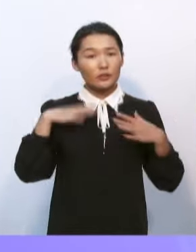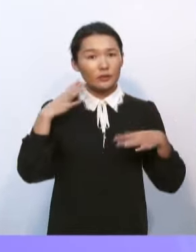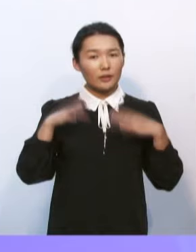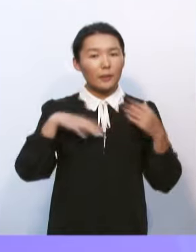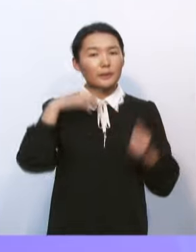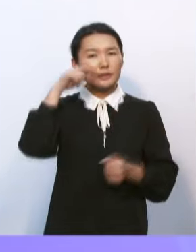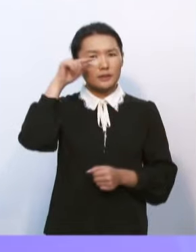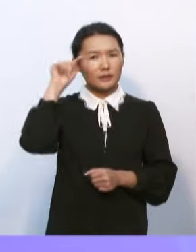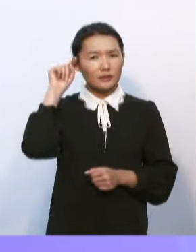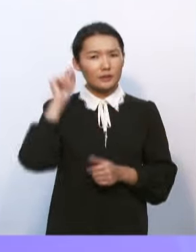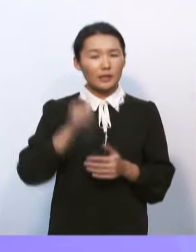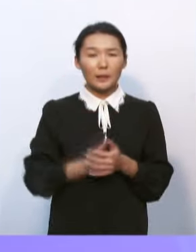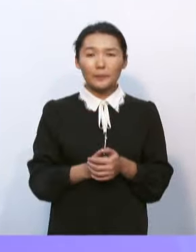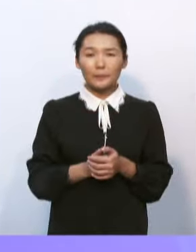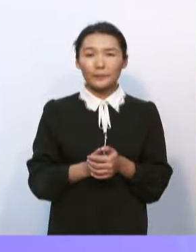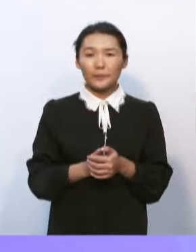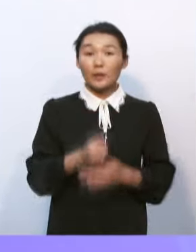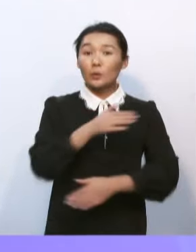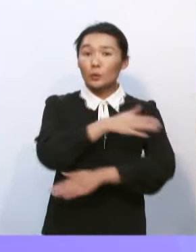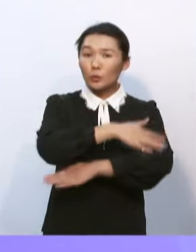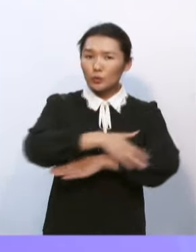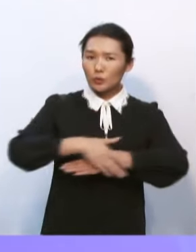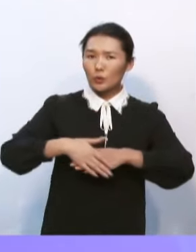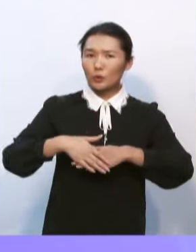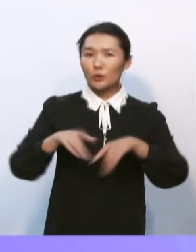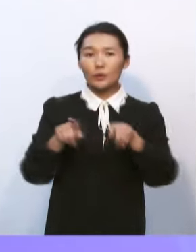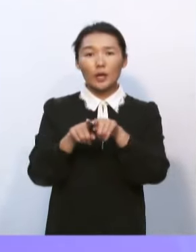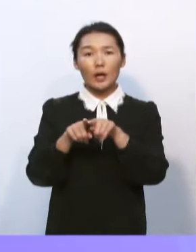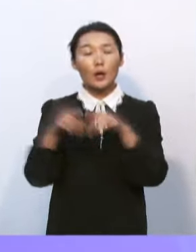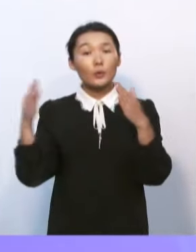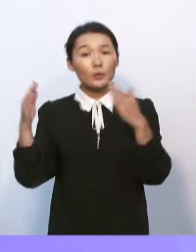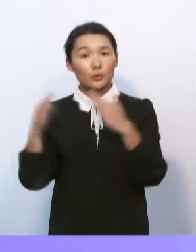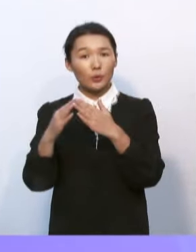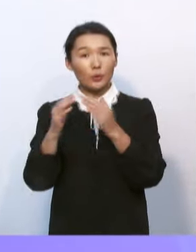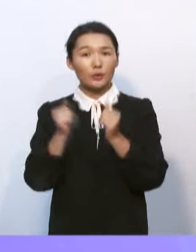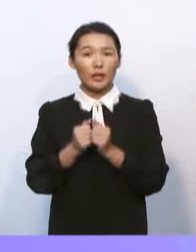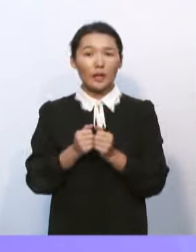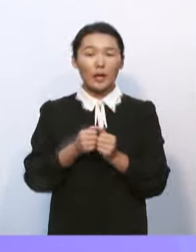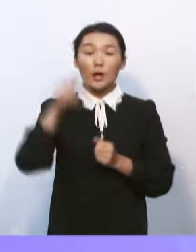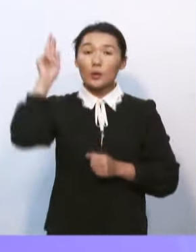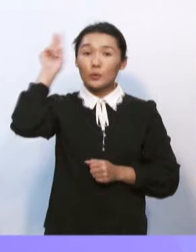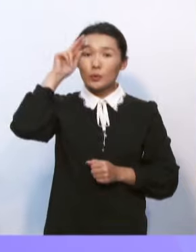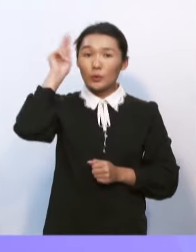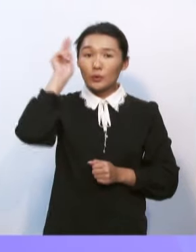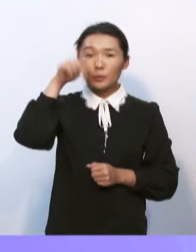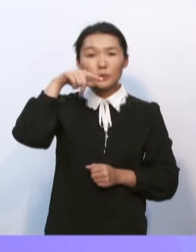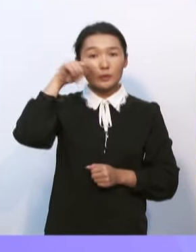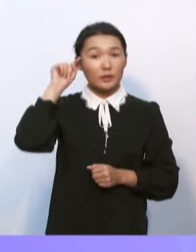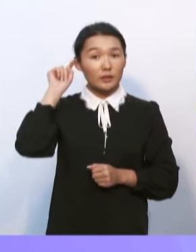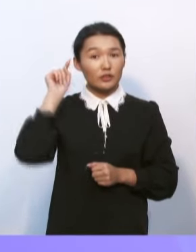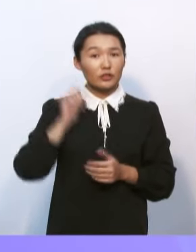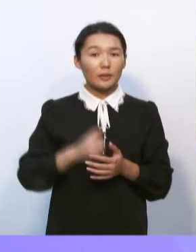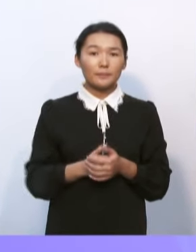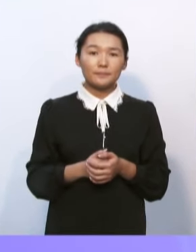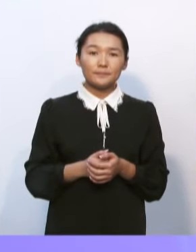кыргызча. Көчөдө да, үйдө да үйрөнөбүз кыргызча.